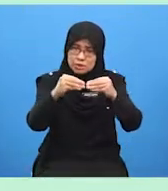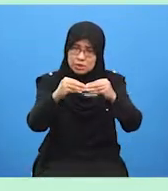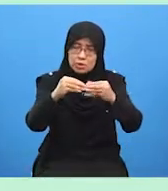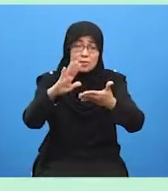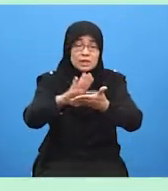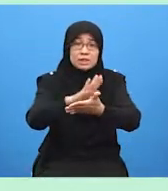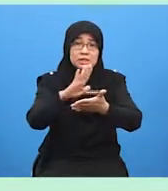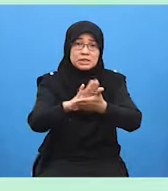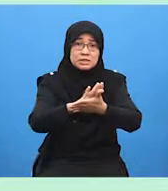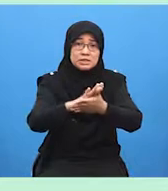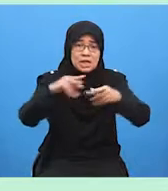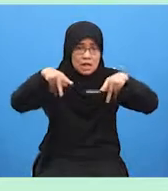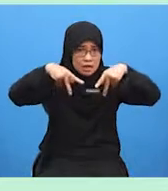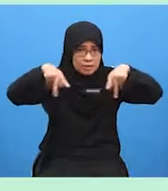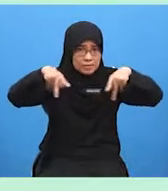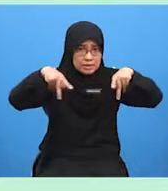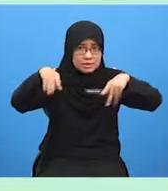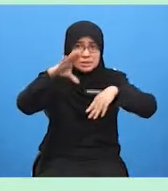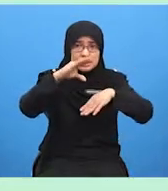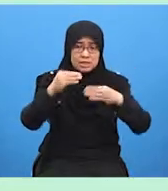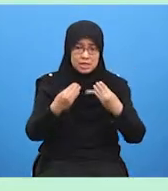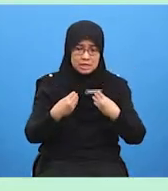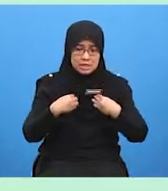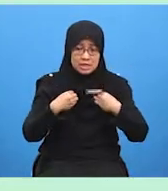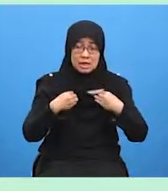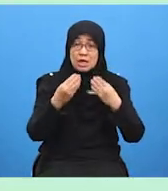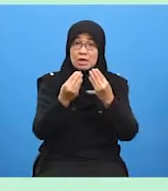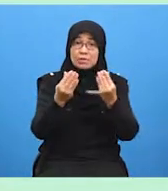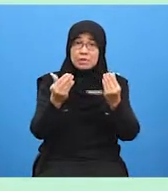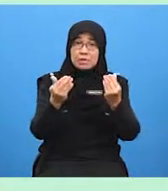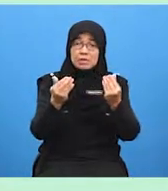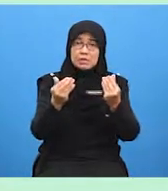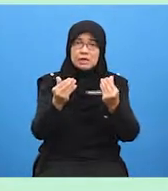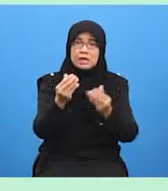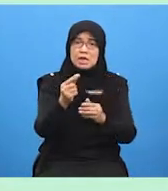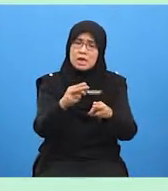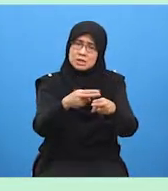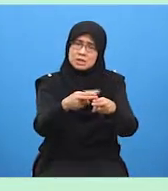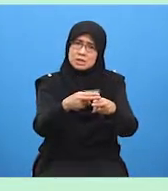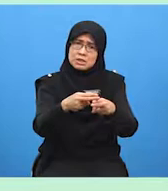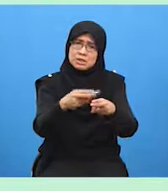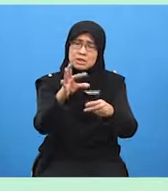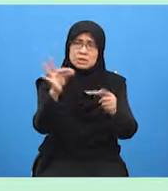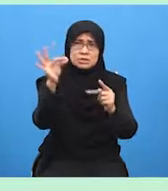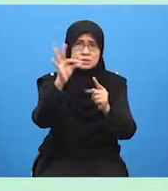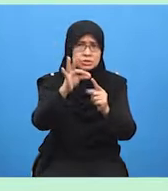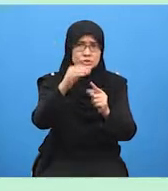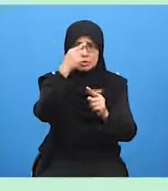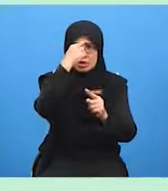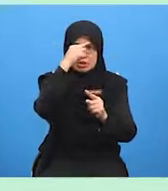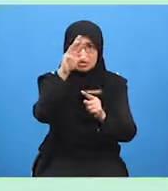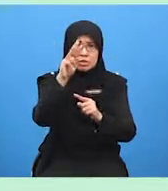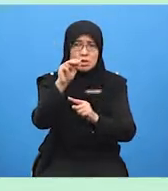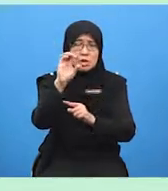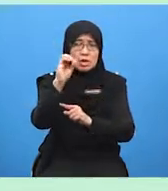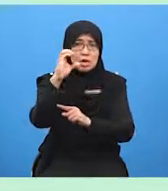kertas, plastik dan fabrik. Ia bersifat sementara dan sesuai untuk penghasilan mock-up